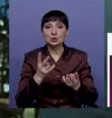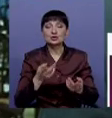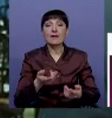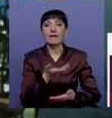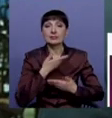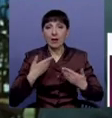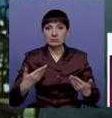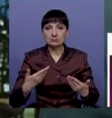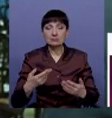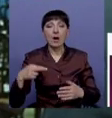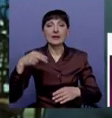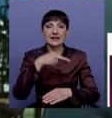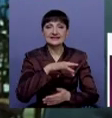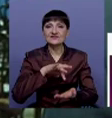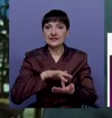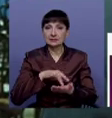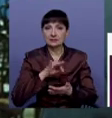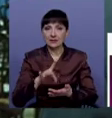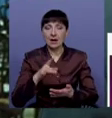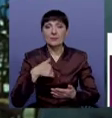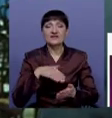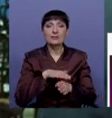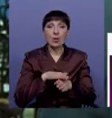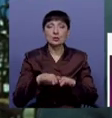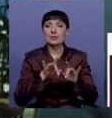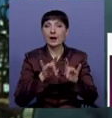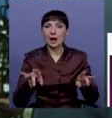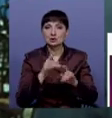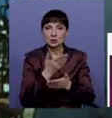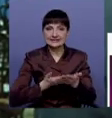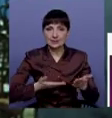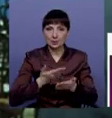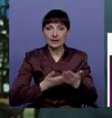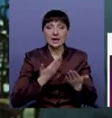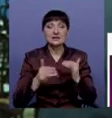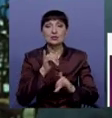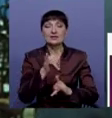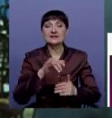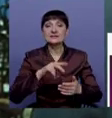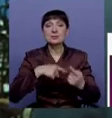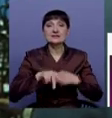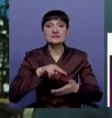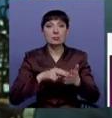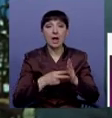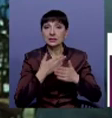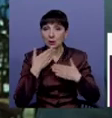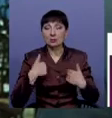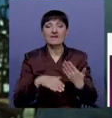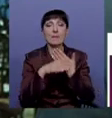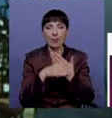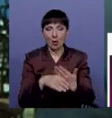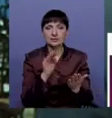нам подойти в центр, мы вас полностью проконсультируем. Если у вас нет бизнес-плана, бизнес-проекта, мы вам его